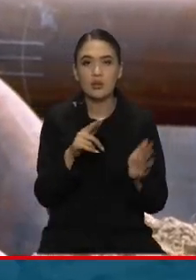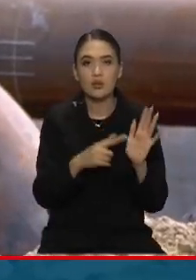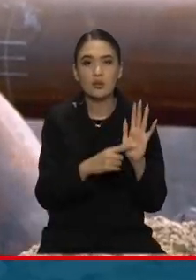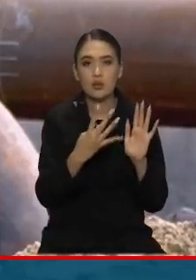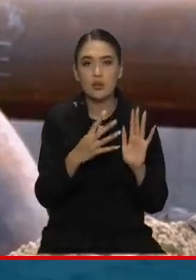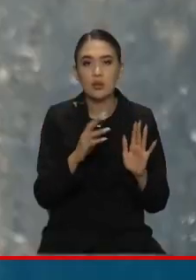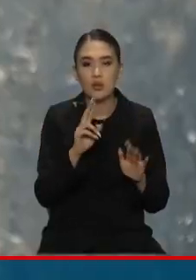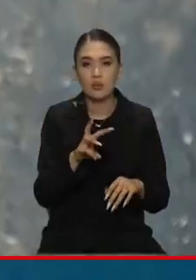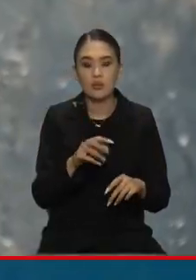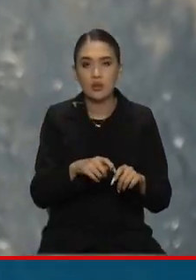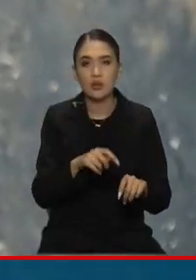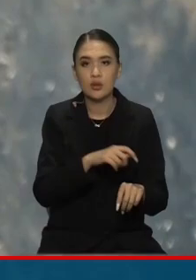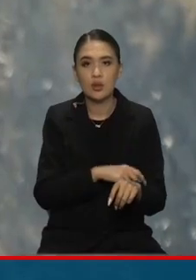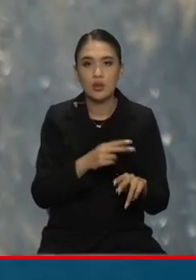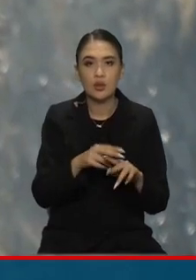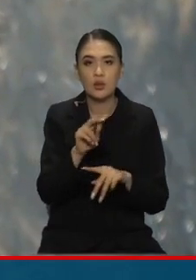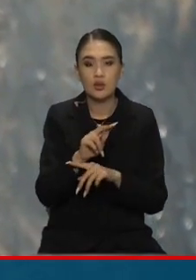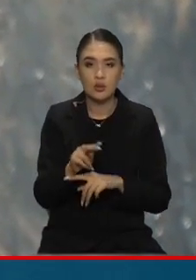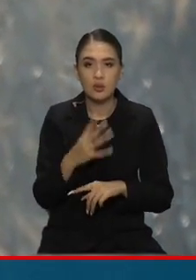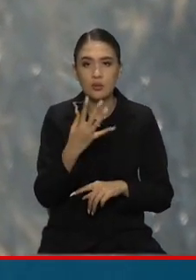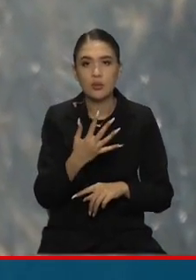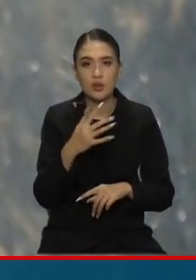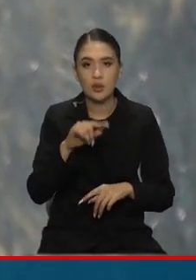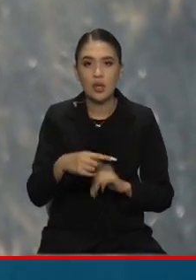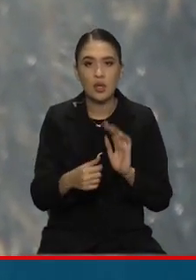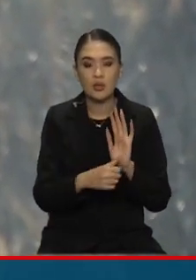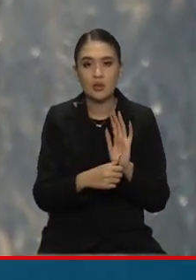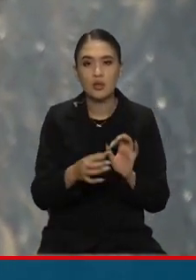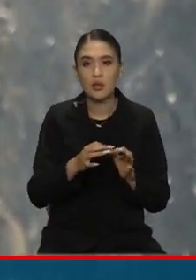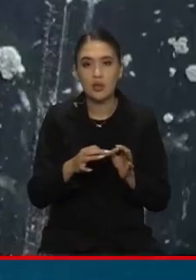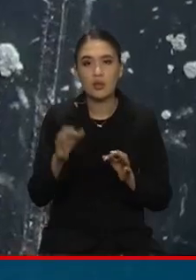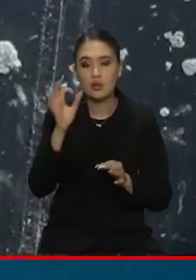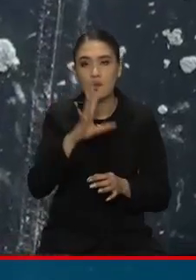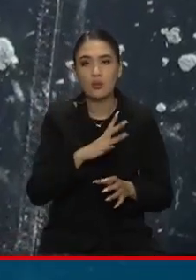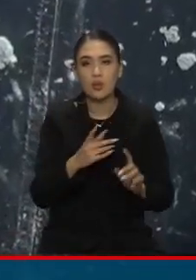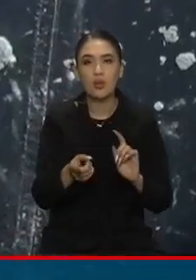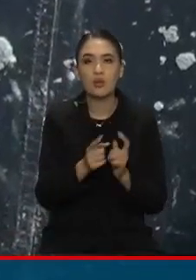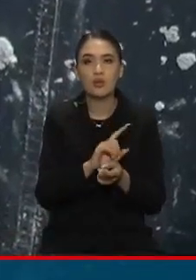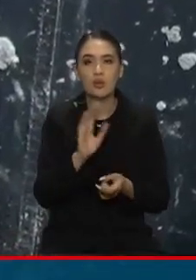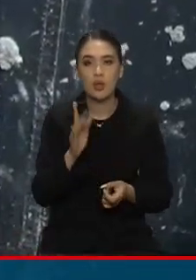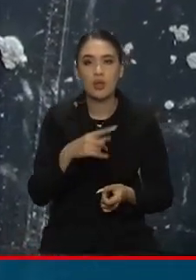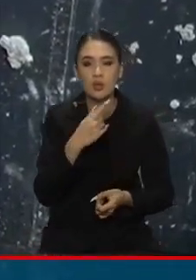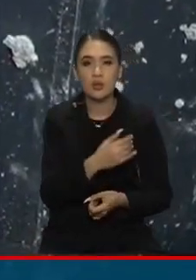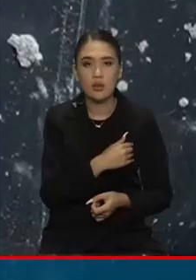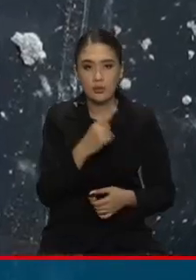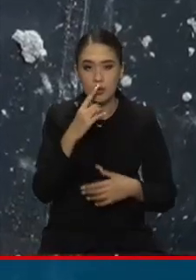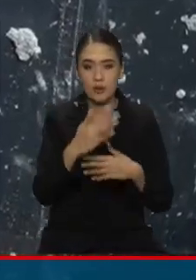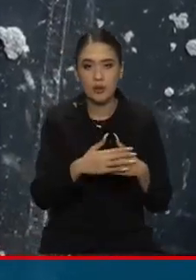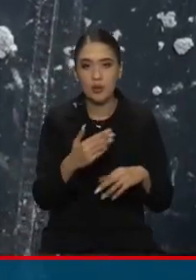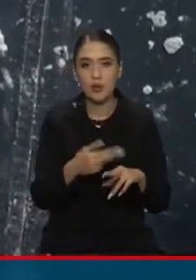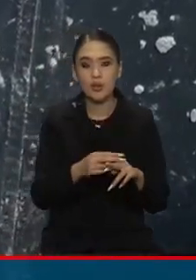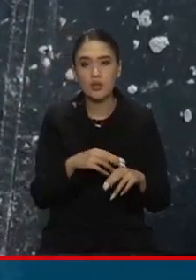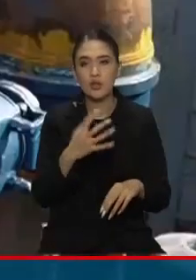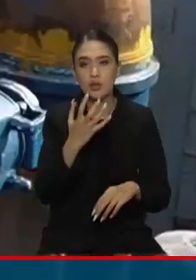шақырым жылу жерлеріне жөндеу жүргізіліп, 5,6 шақырым құбыр ауыстырылды. Айта кетейік, былтыр шаһардың жылу